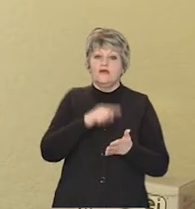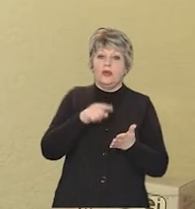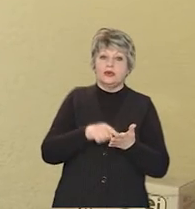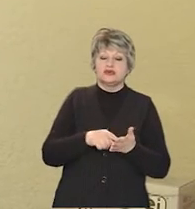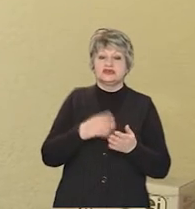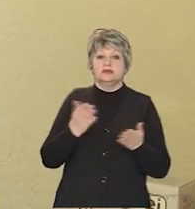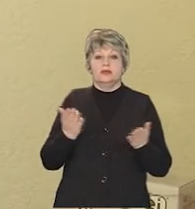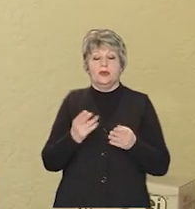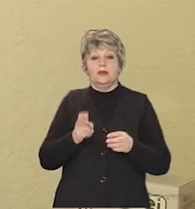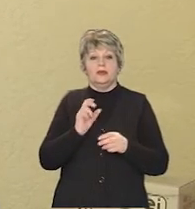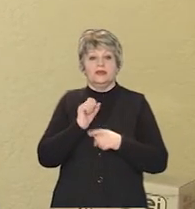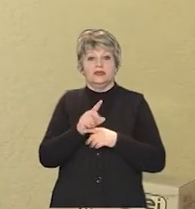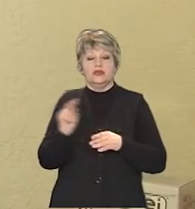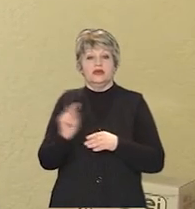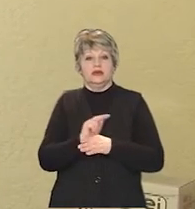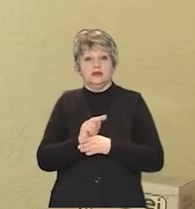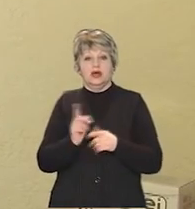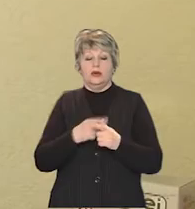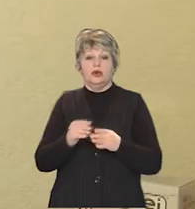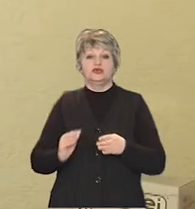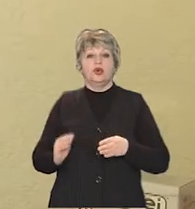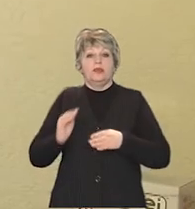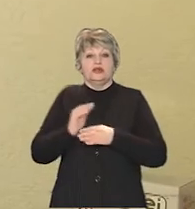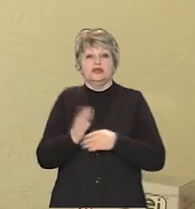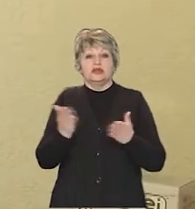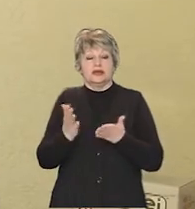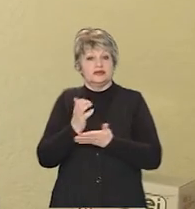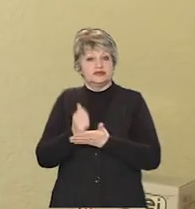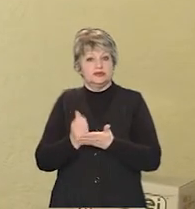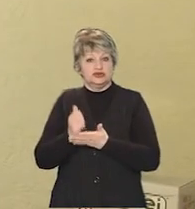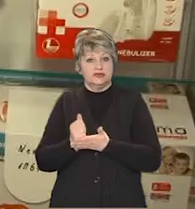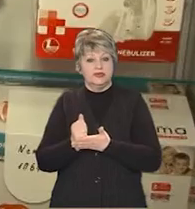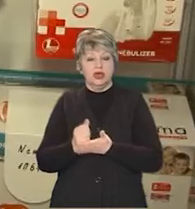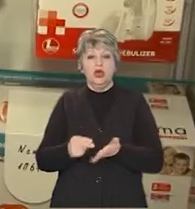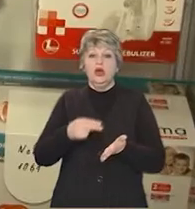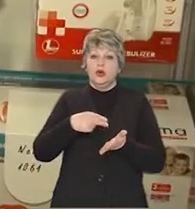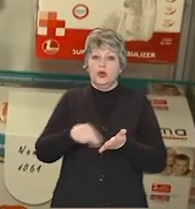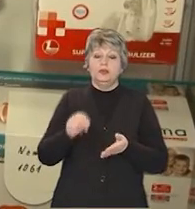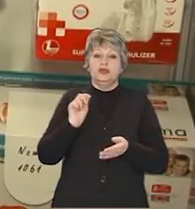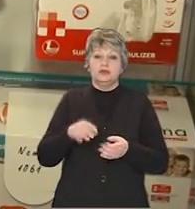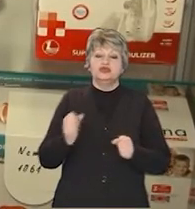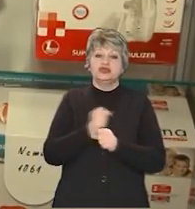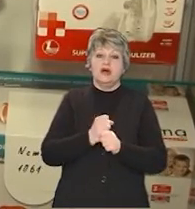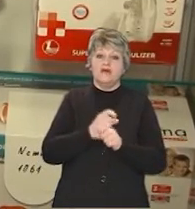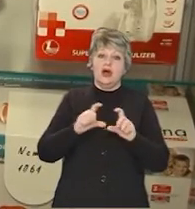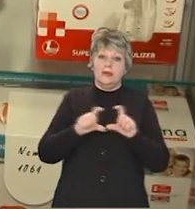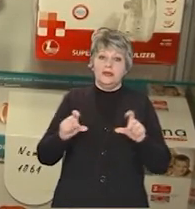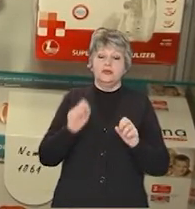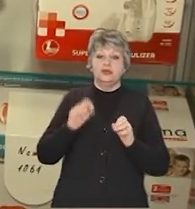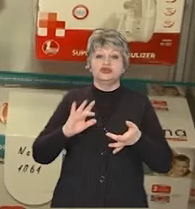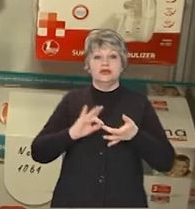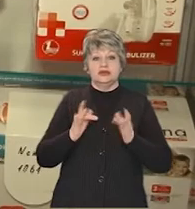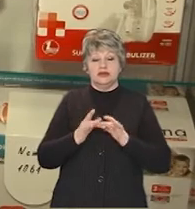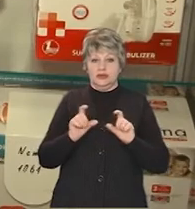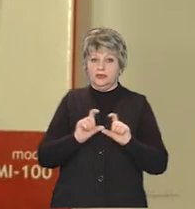вопросами или вдруг с вопросами поломки или дополнительного приобретения запчасти. Придбати тонометр можна як у аптеках, так і